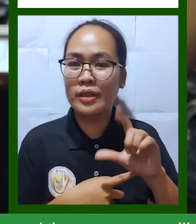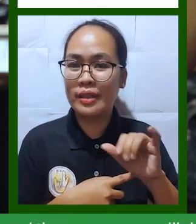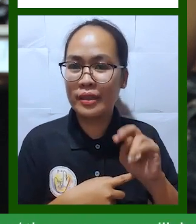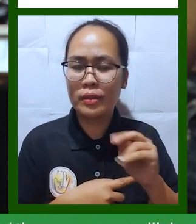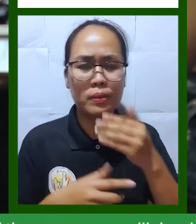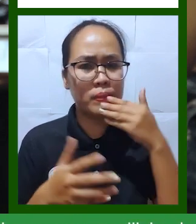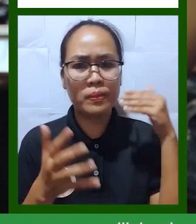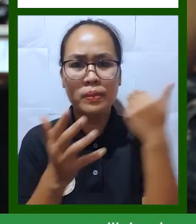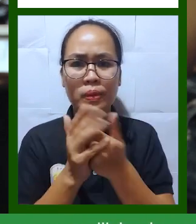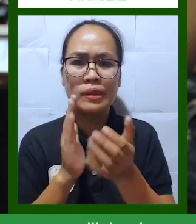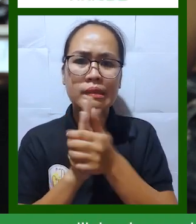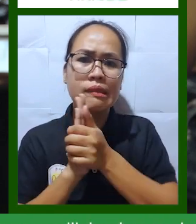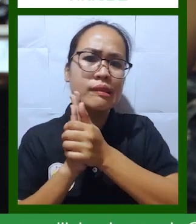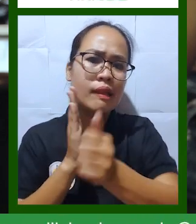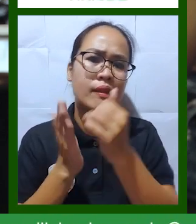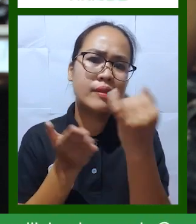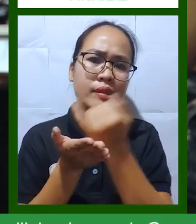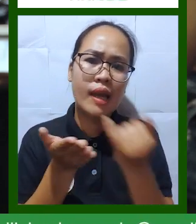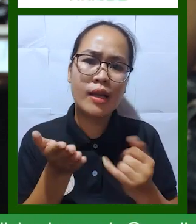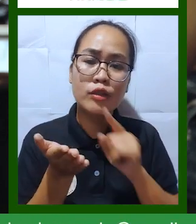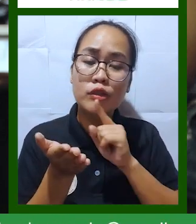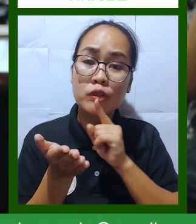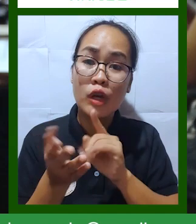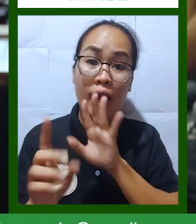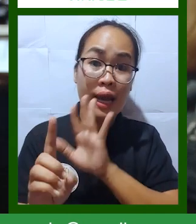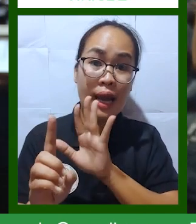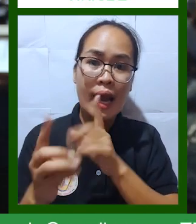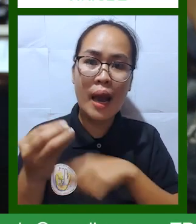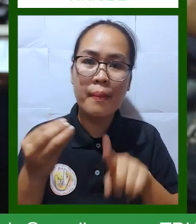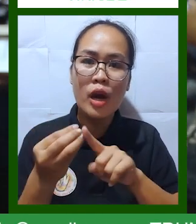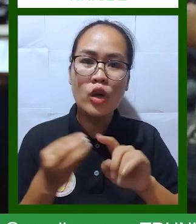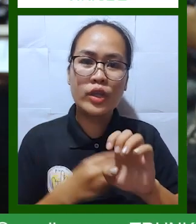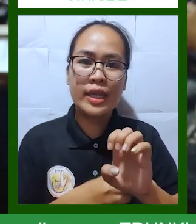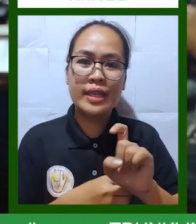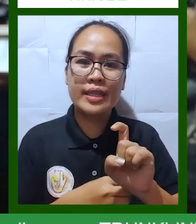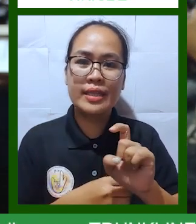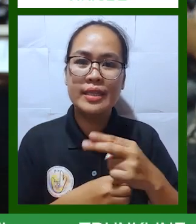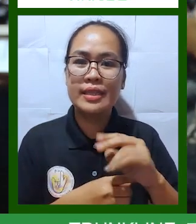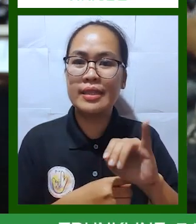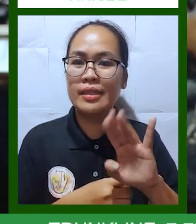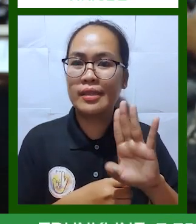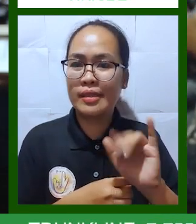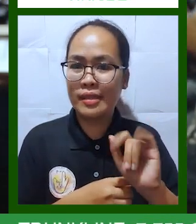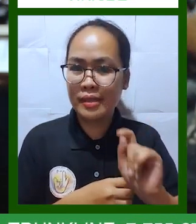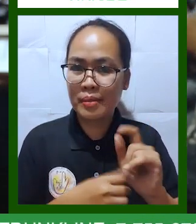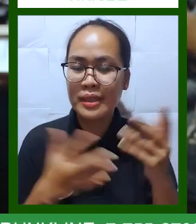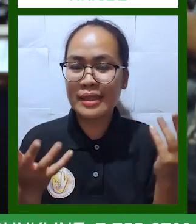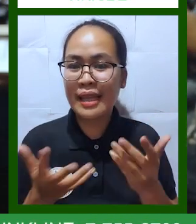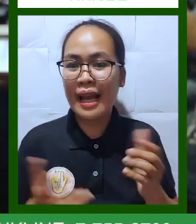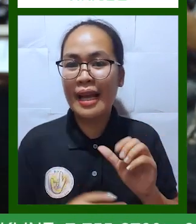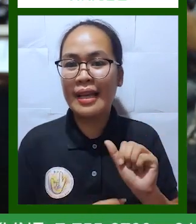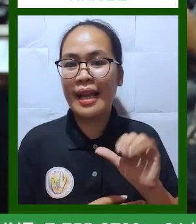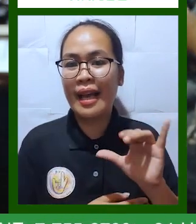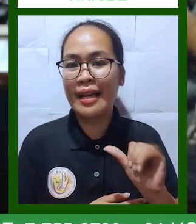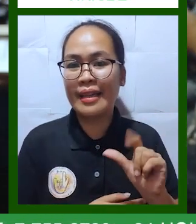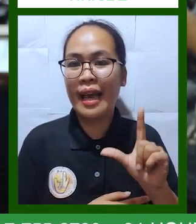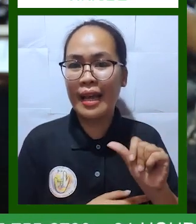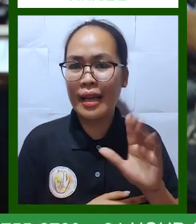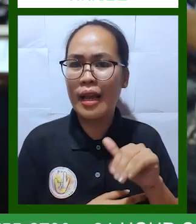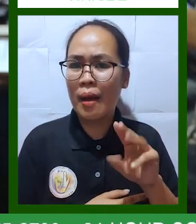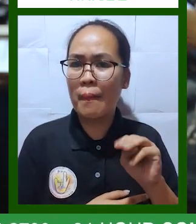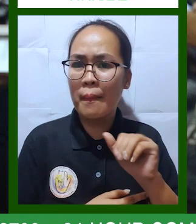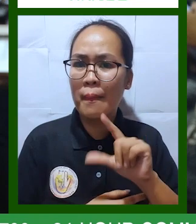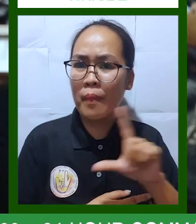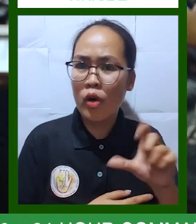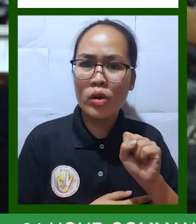na artist sa kanyang paglulunsad ng kanyang solo exhibit na ginanap sa Ayala Malls, Manila Bay. No?